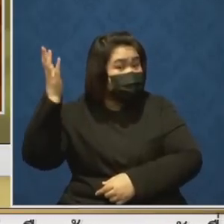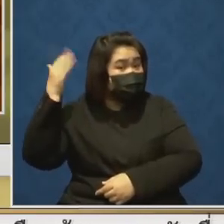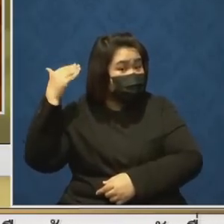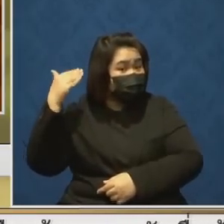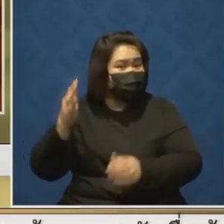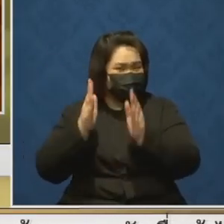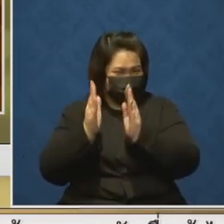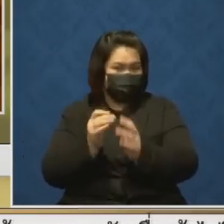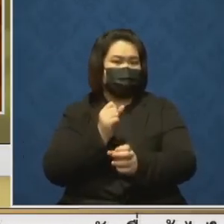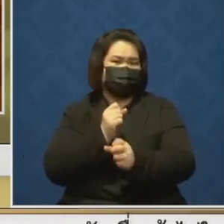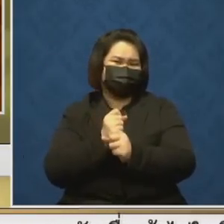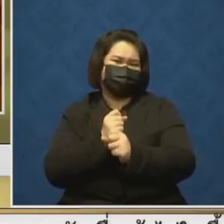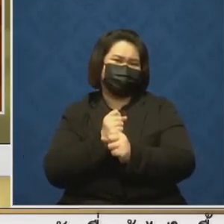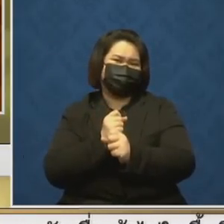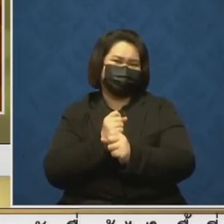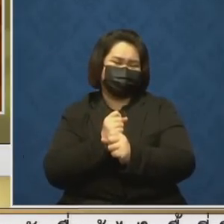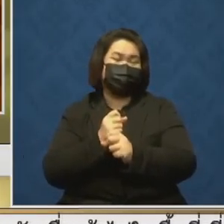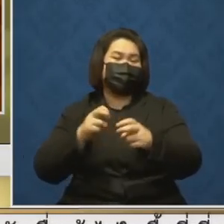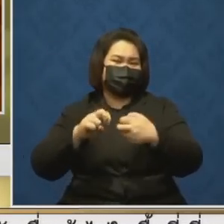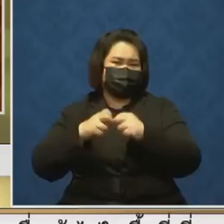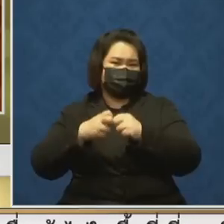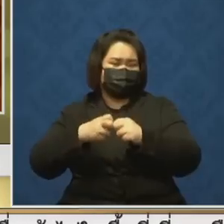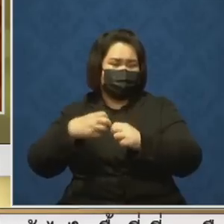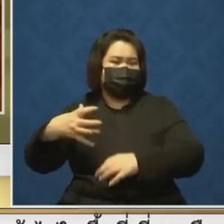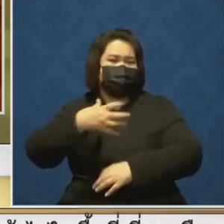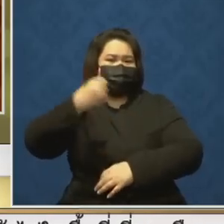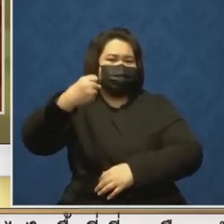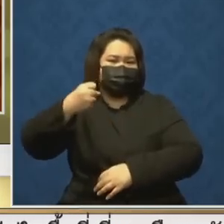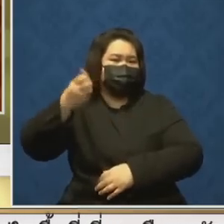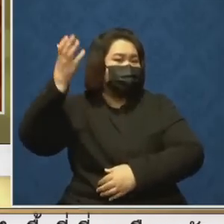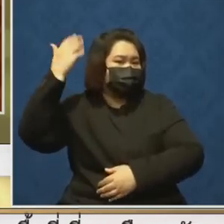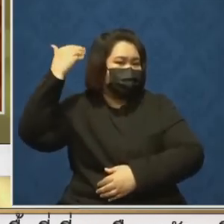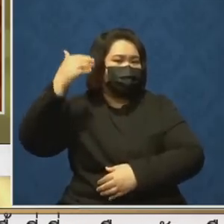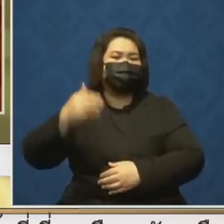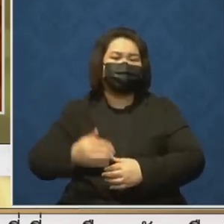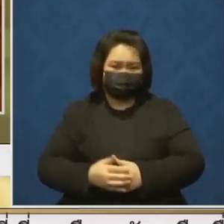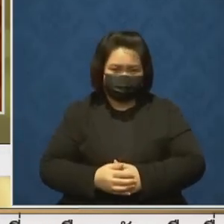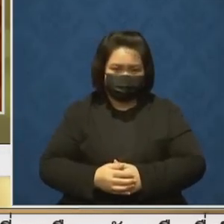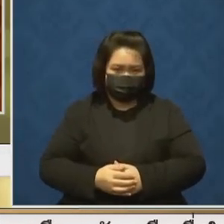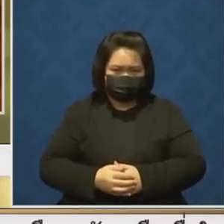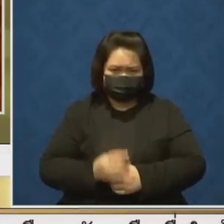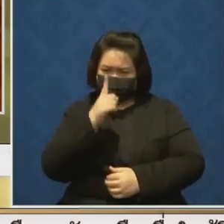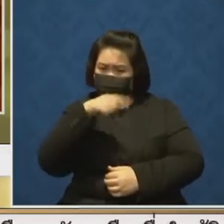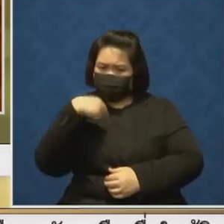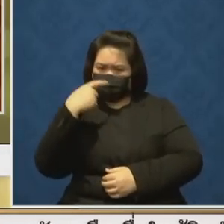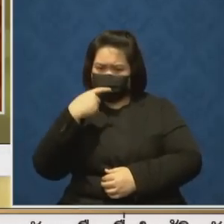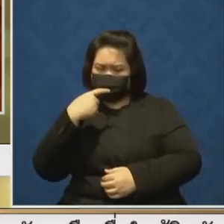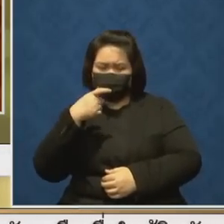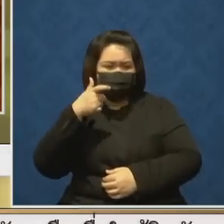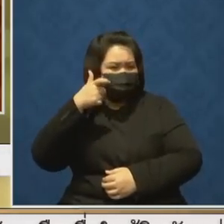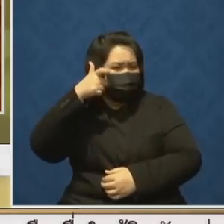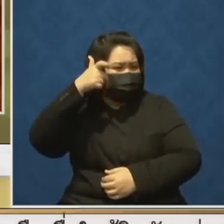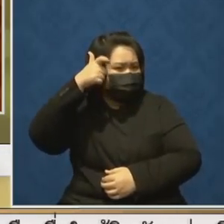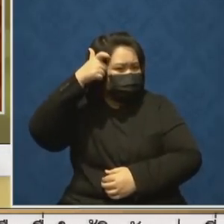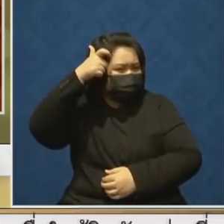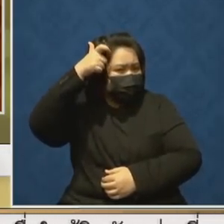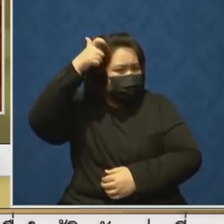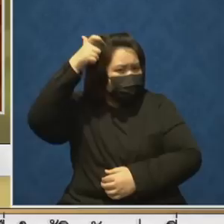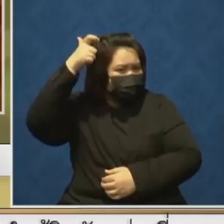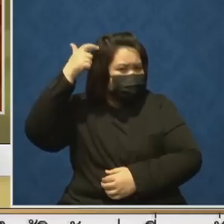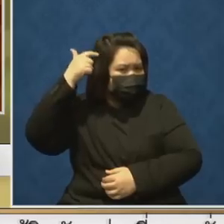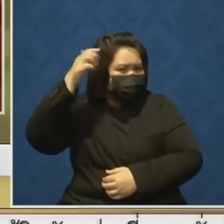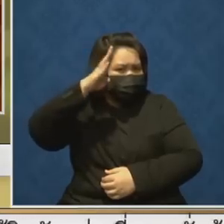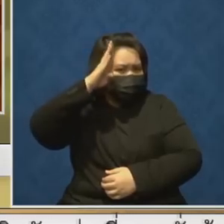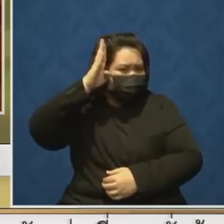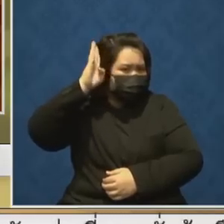ในผู้มี Jackie สวนร่วมในเหตุก ประบท Resเหตุกนมืมืดหัว เกรีญแอปมาเปี่นชื่อสภาน